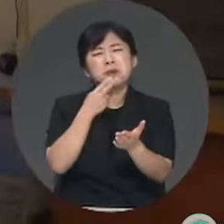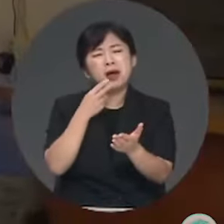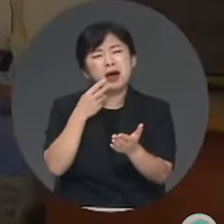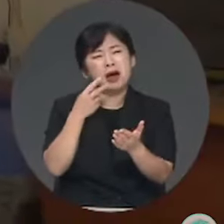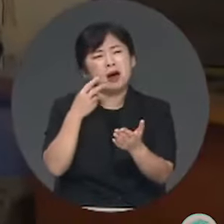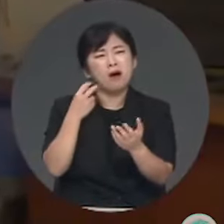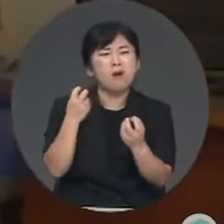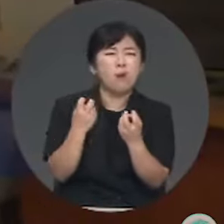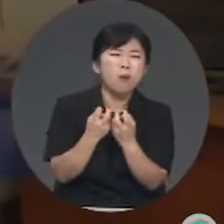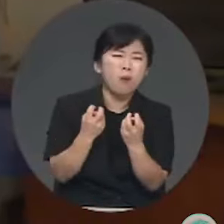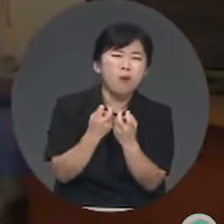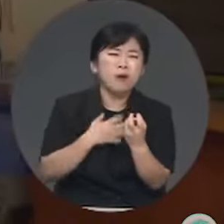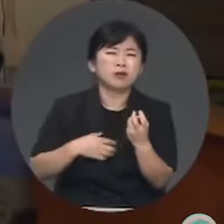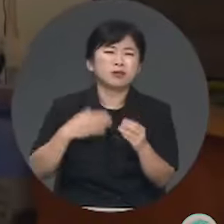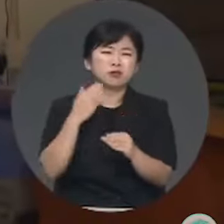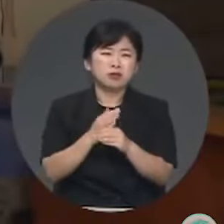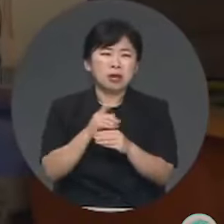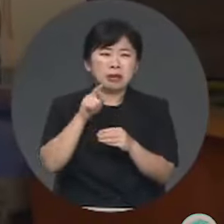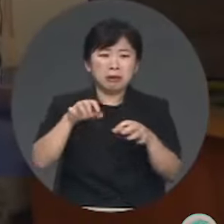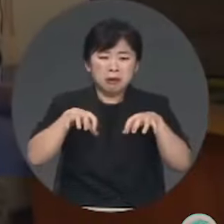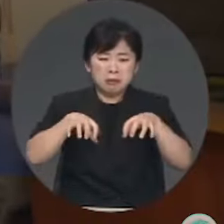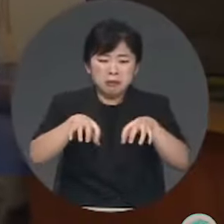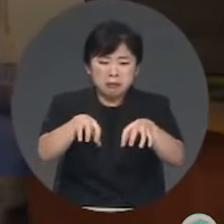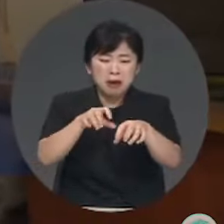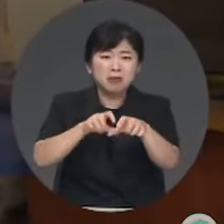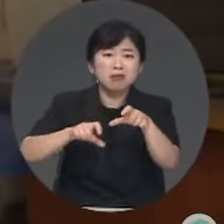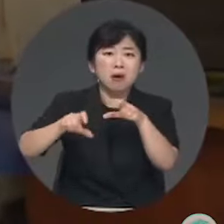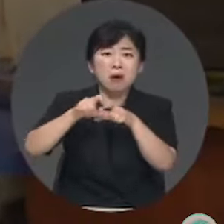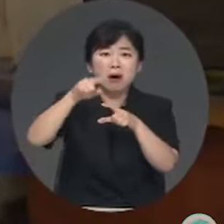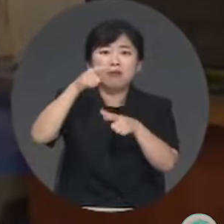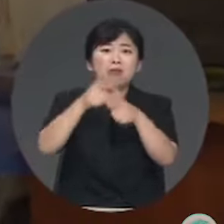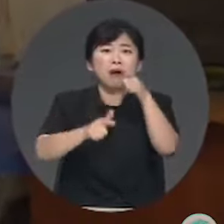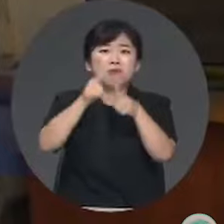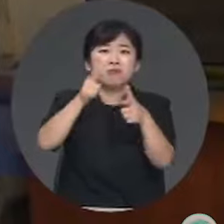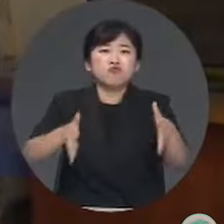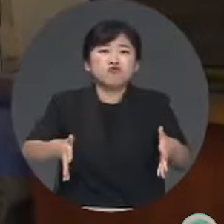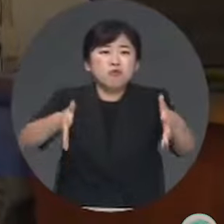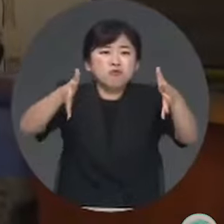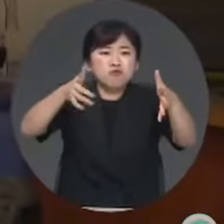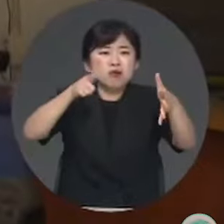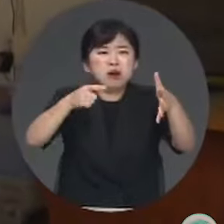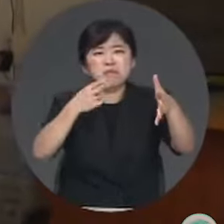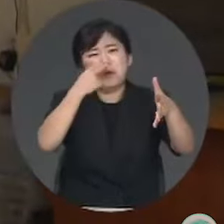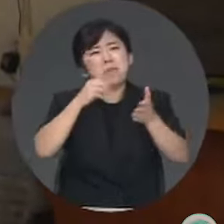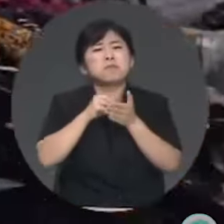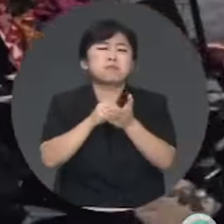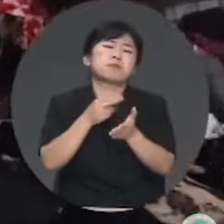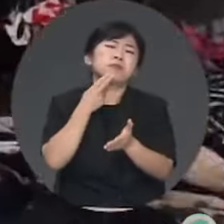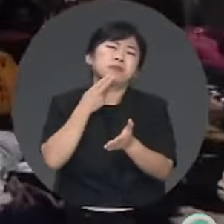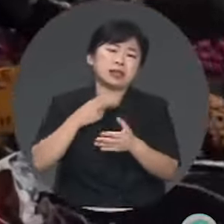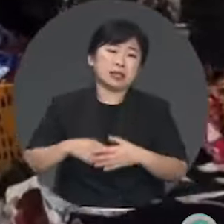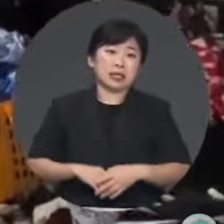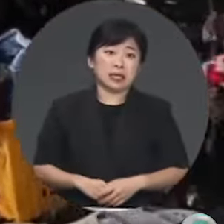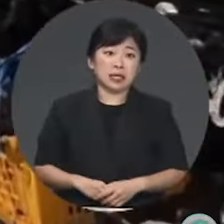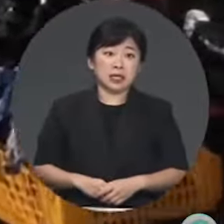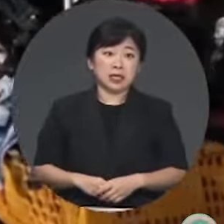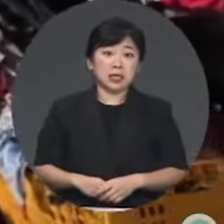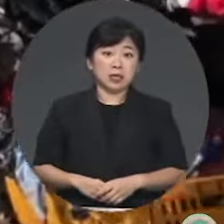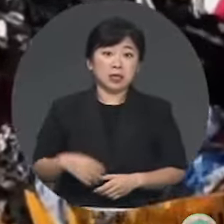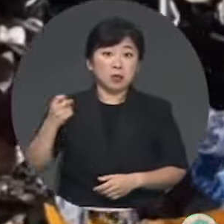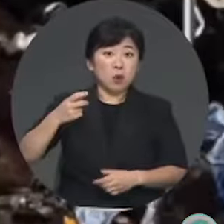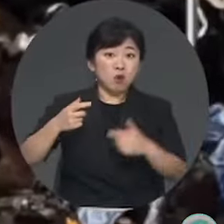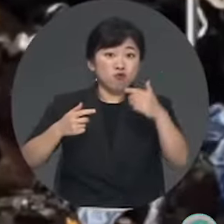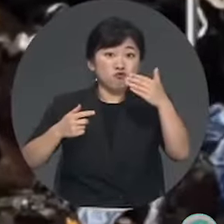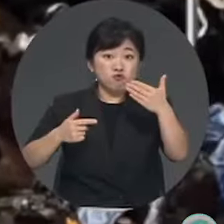건물이다 보니까 그게 목조 건물이고 그러다 보니까 보험도 안 된 상태고. 엿새 뒤인 지난